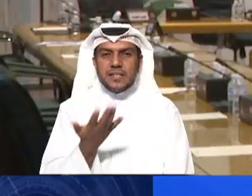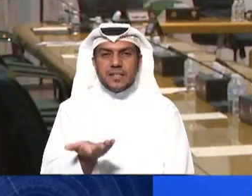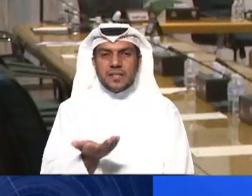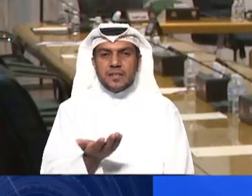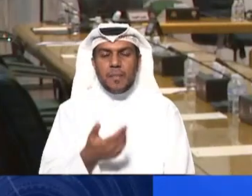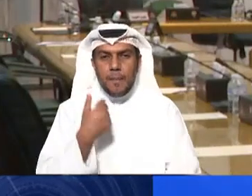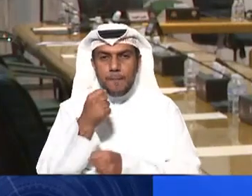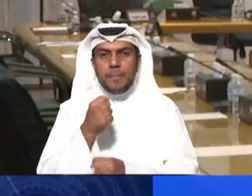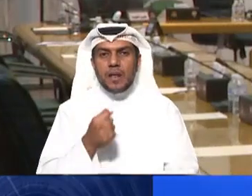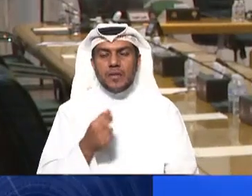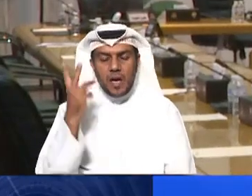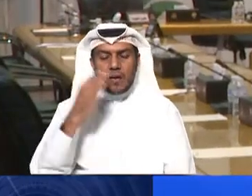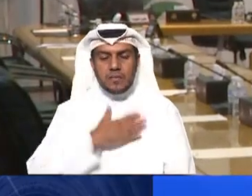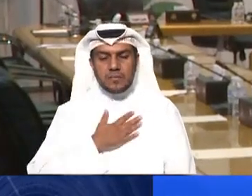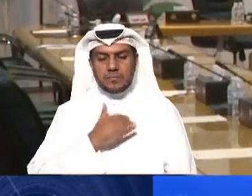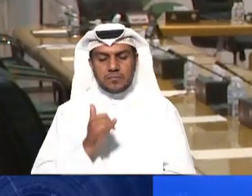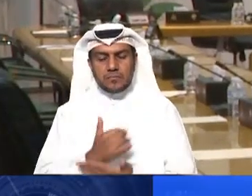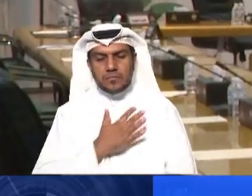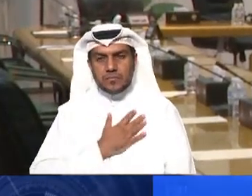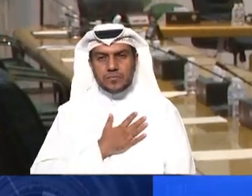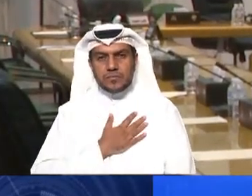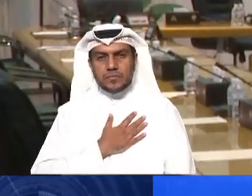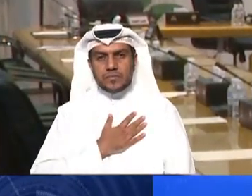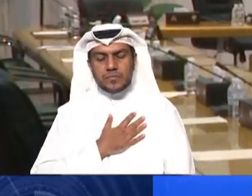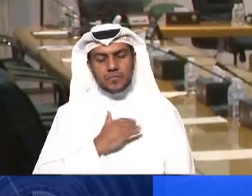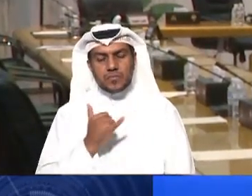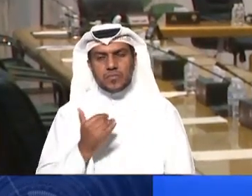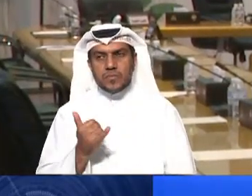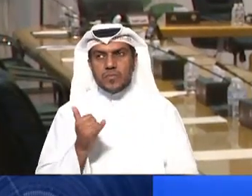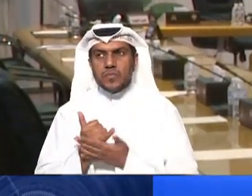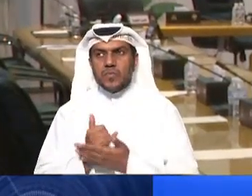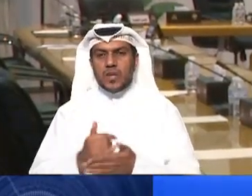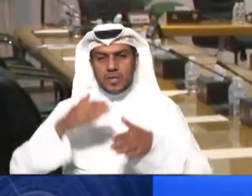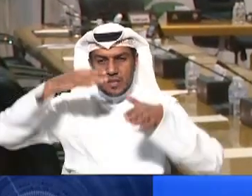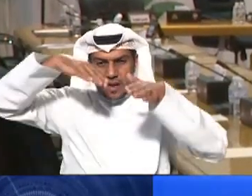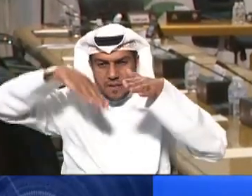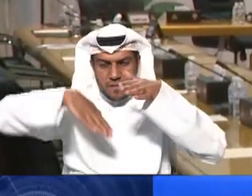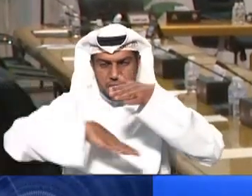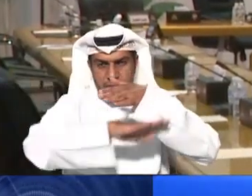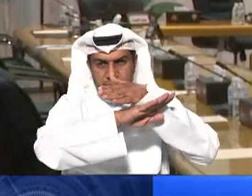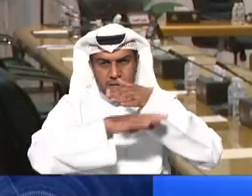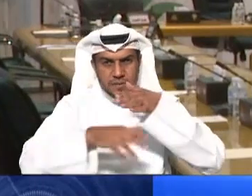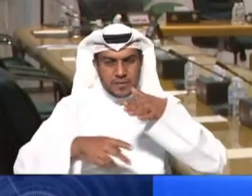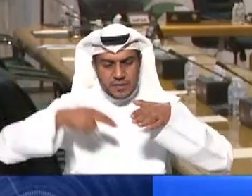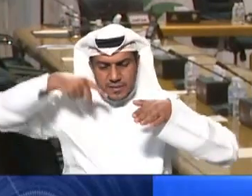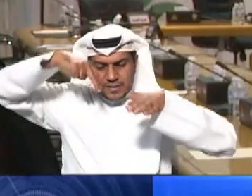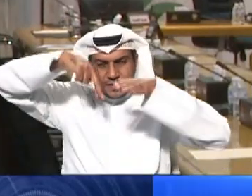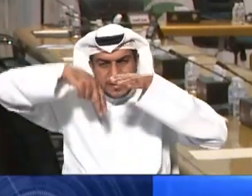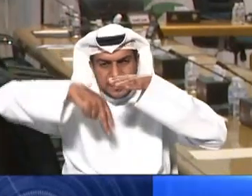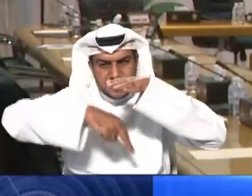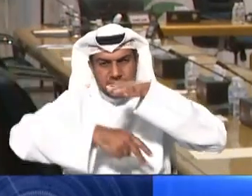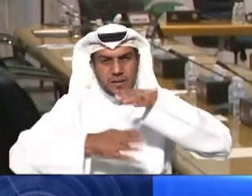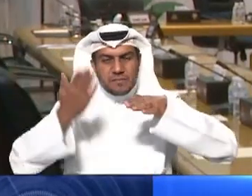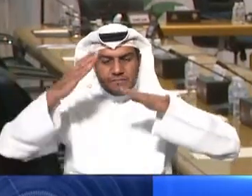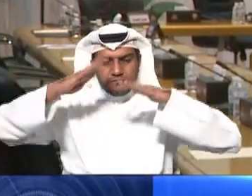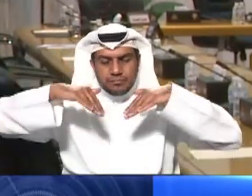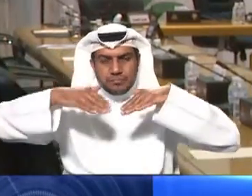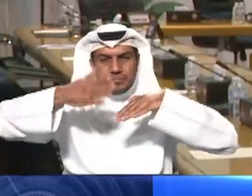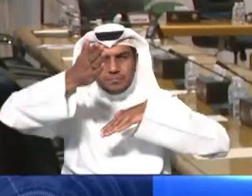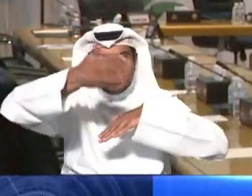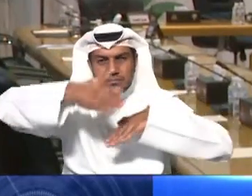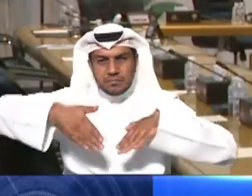النفق، وطبعا راح النفق ينتقل للبلدية، ولكن لاحظنا خلال الفترة السابقة حدوث بعض الشروخ، والآن